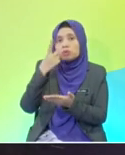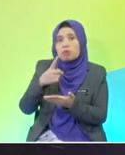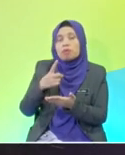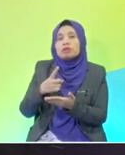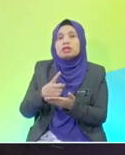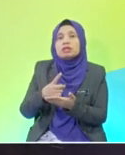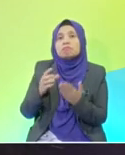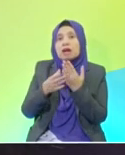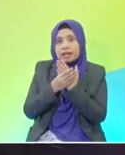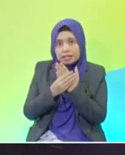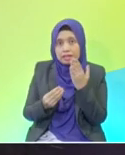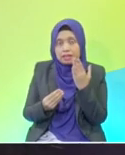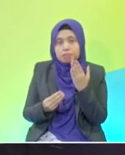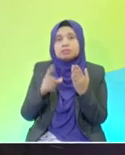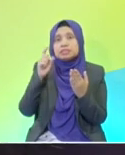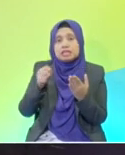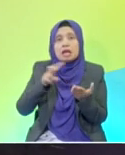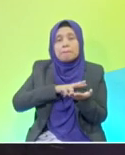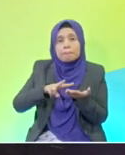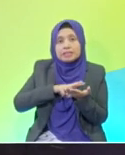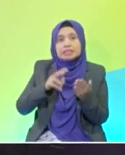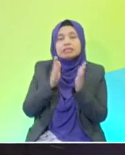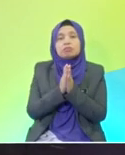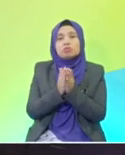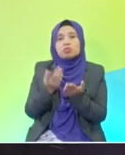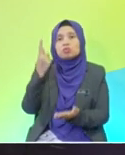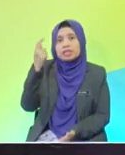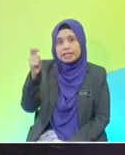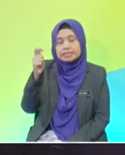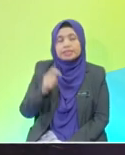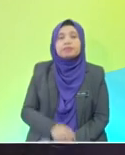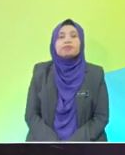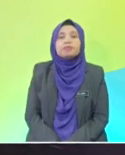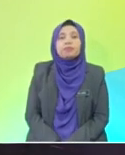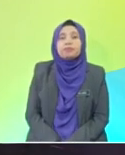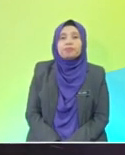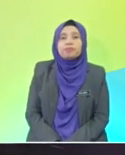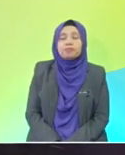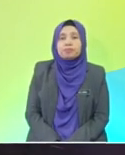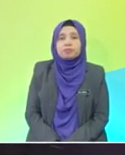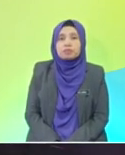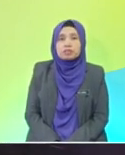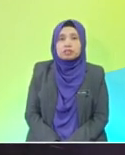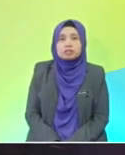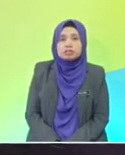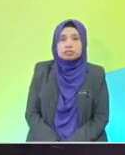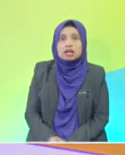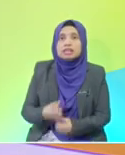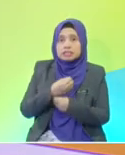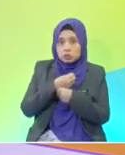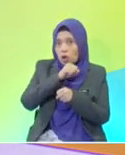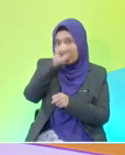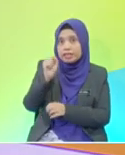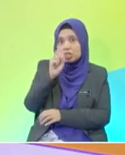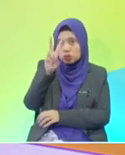Calung perlu membaca dan fasih buku teks Oke seterusnya bentuk seada yang kedua